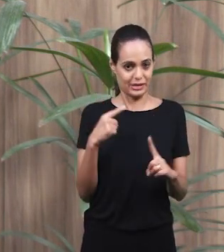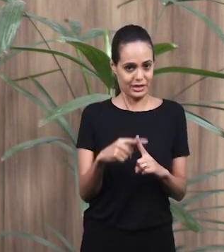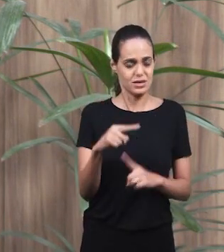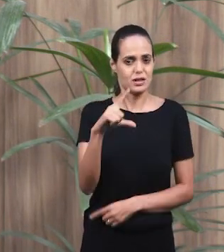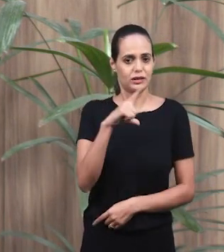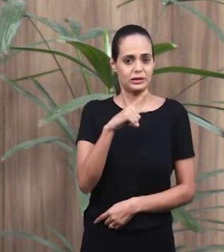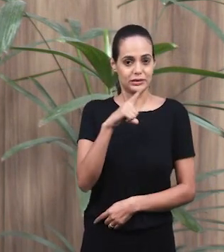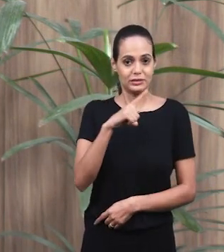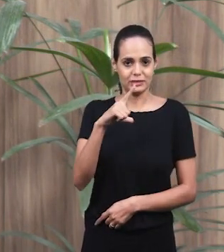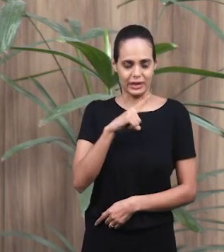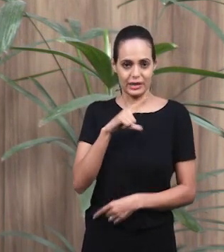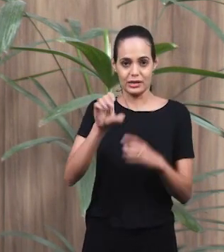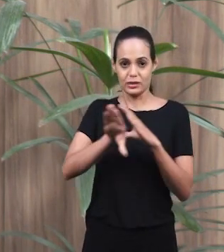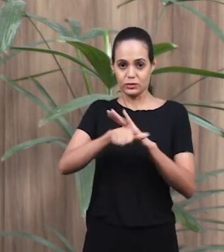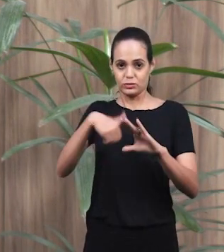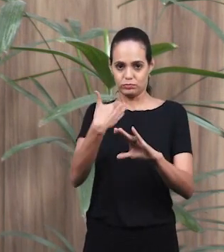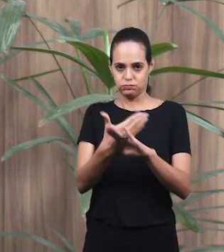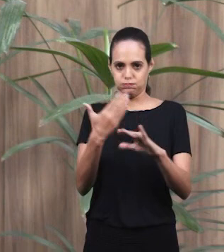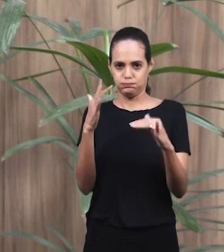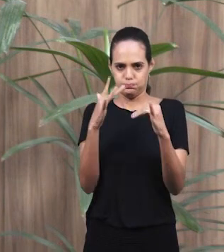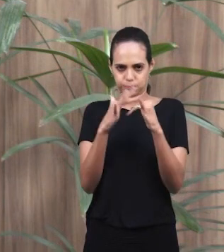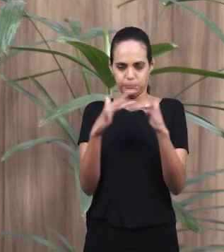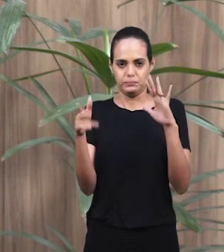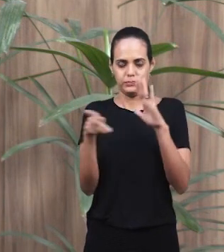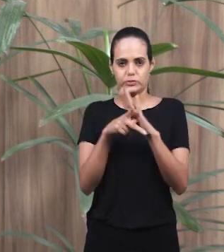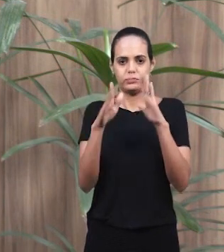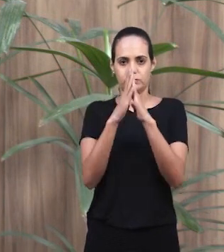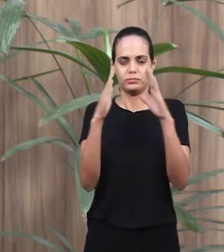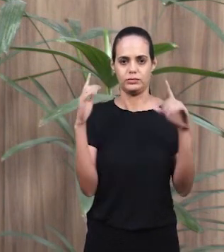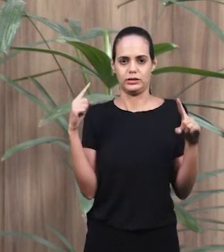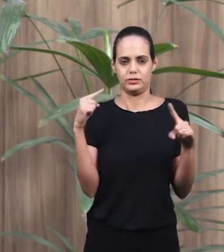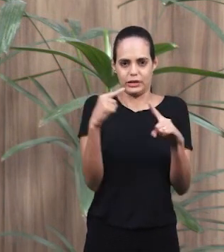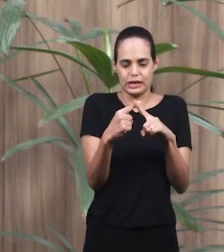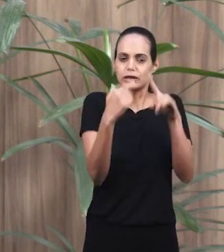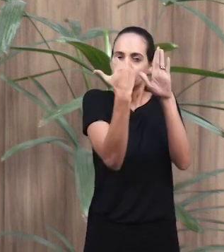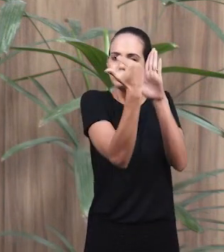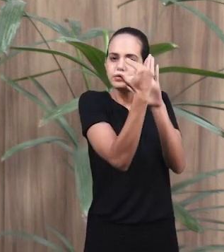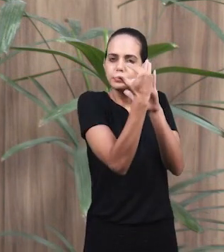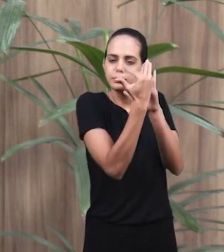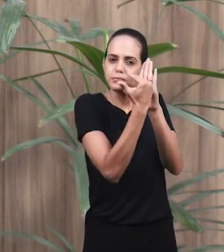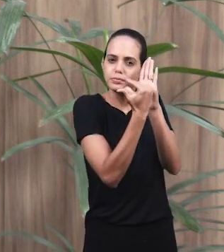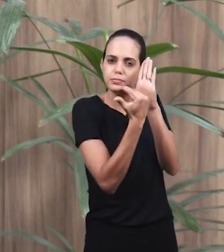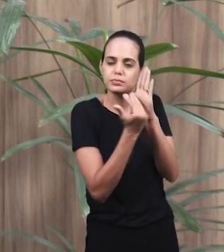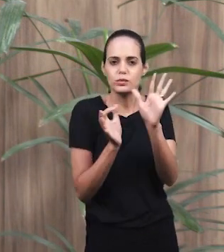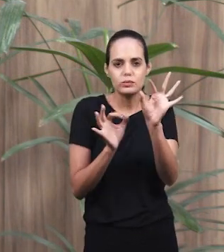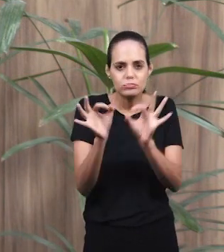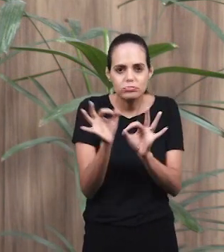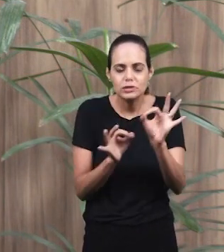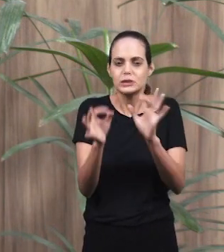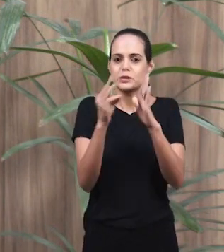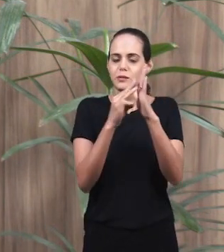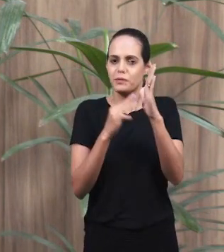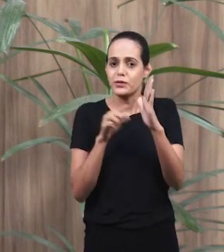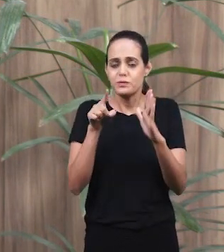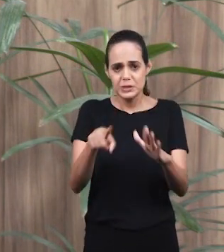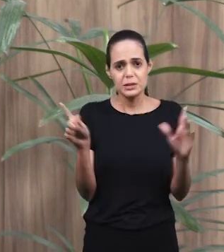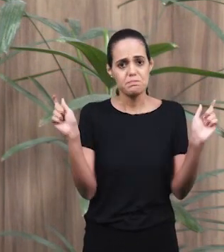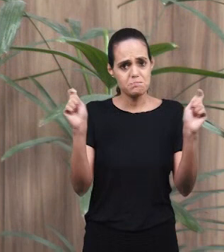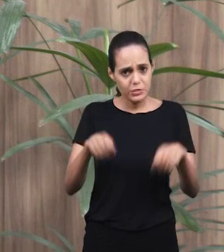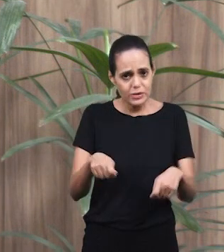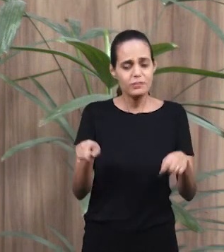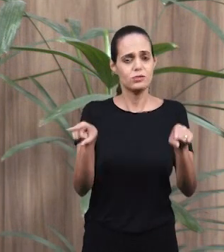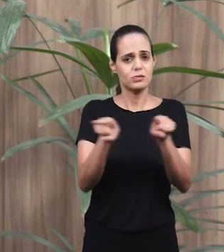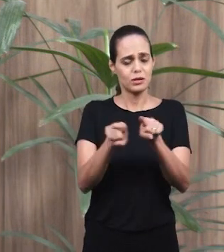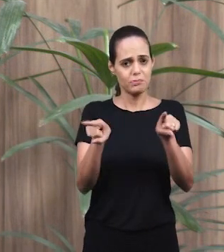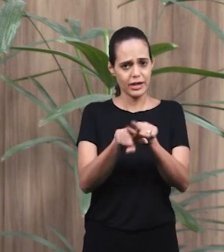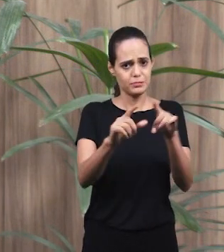témoignage de nos frères et sœurs de l'Église, est mis à disposition dans le canal YouTube de l'Église chrétienne Maranatha dans la playlist Organisation et méthode. Vous pouvez